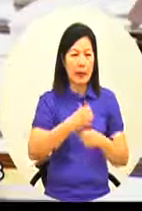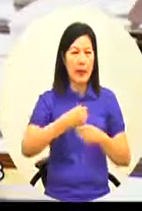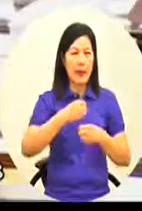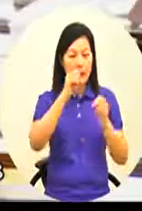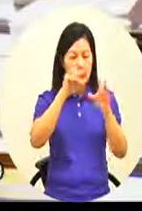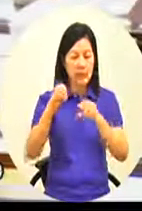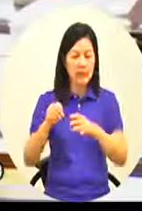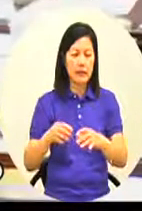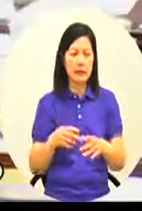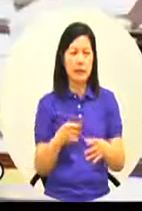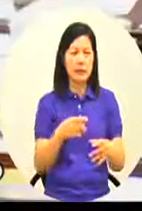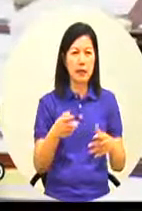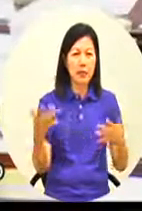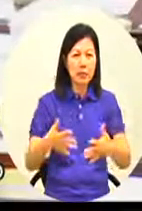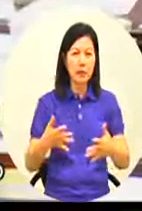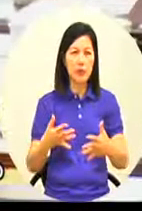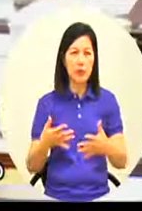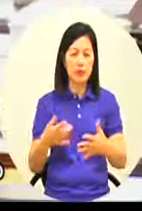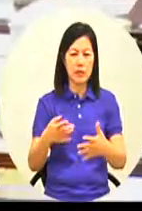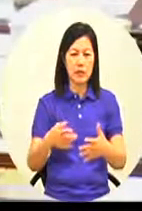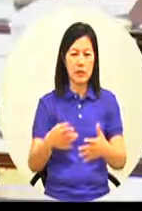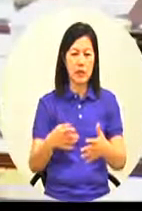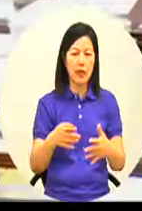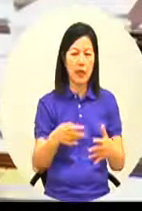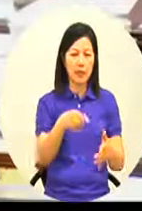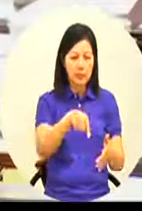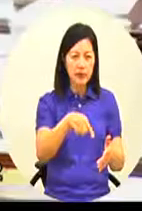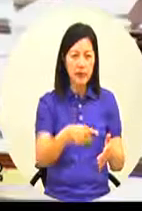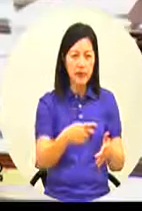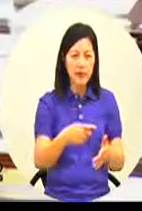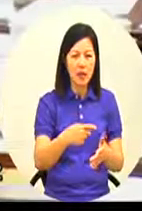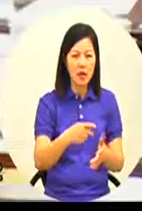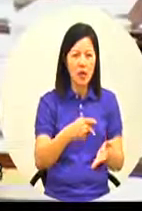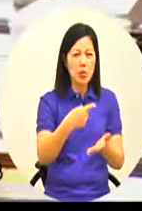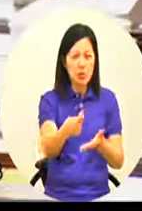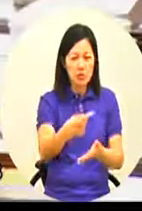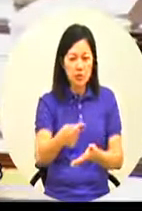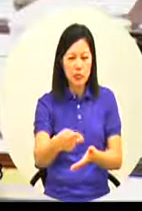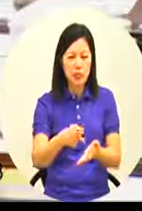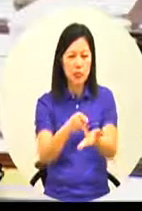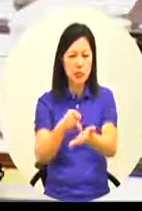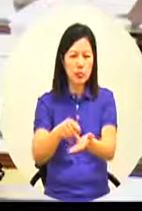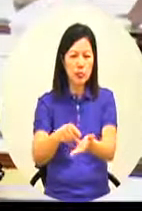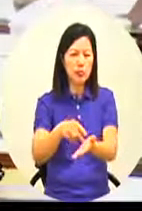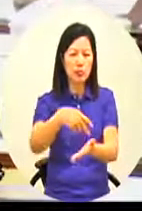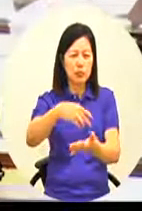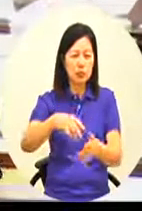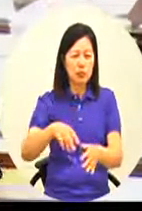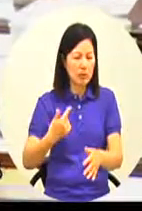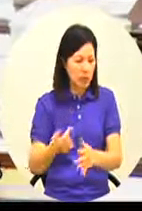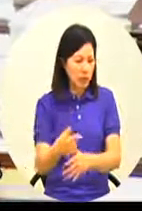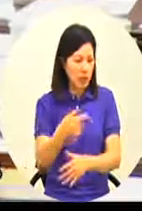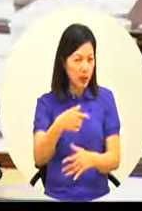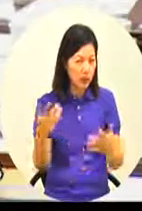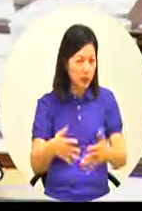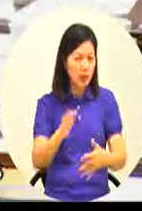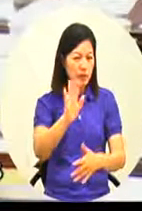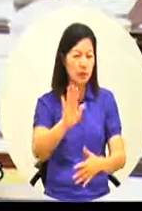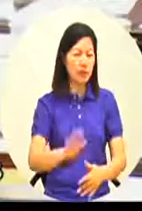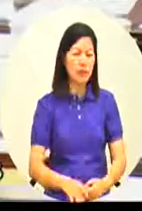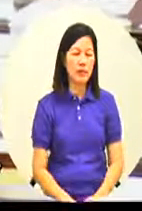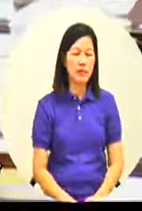仓库给租出去一个状况了，那这份再请都发局这边多用点心，因为我想既然汉马